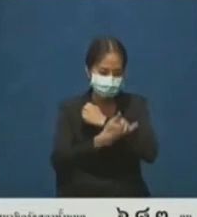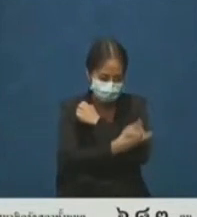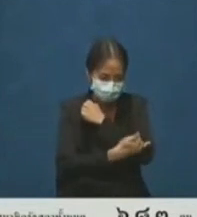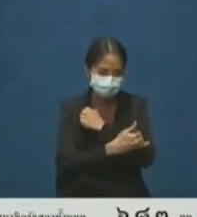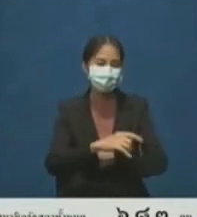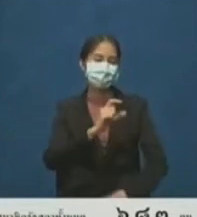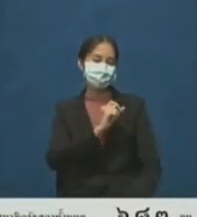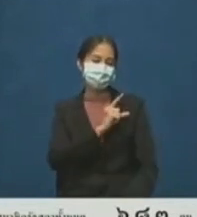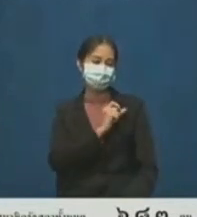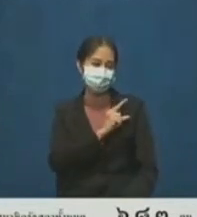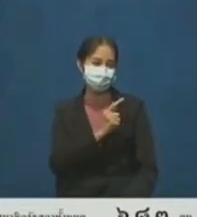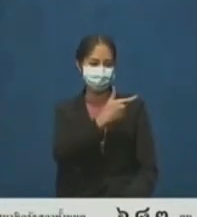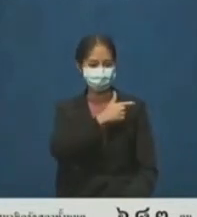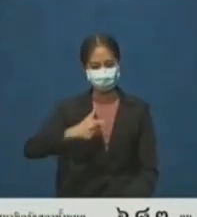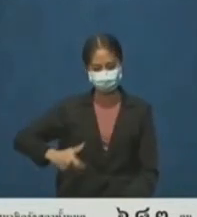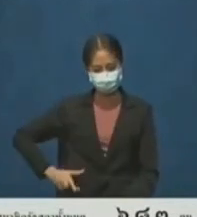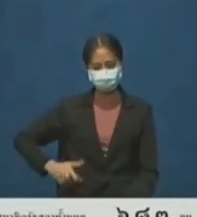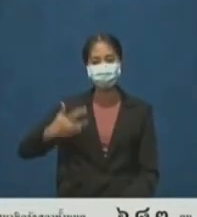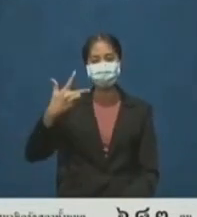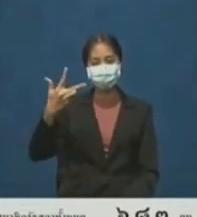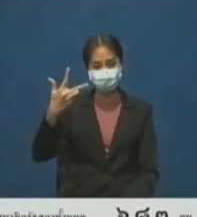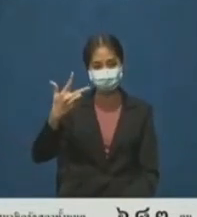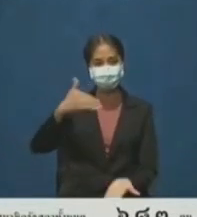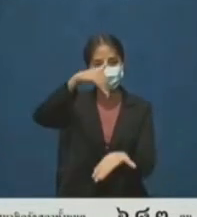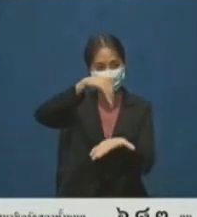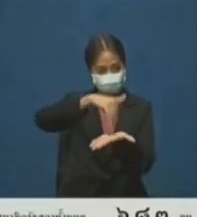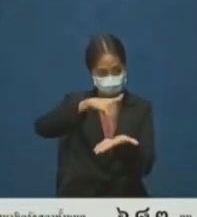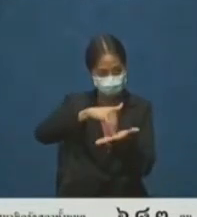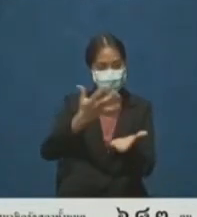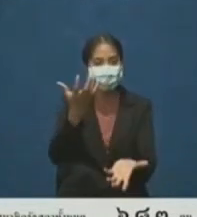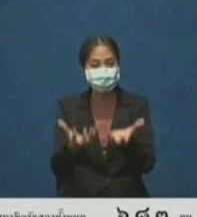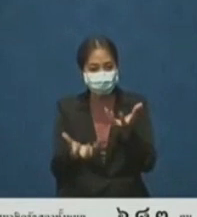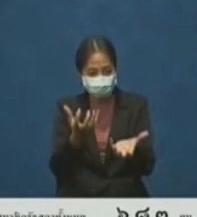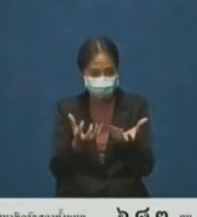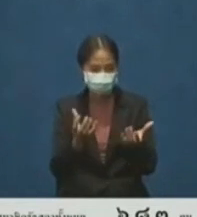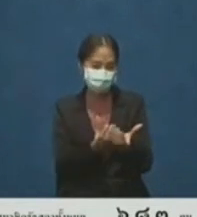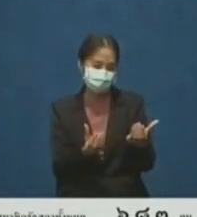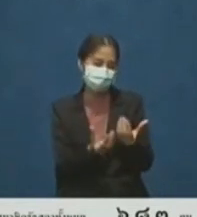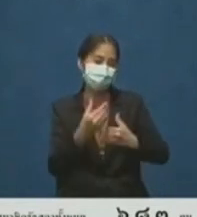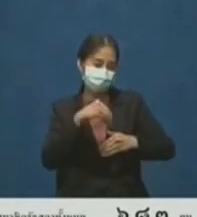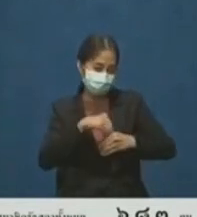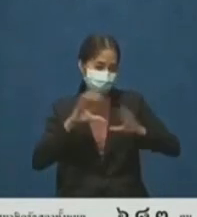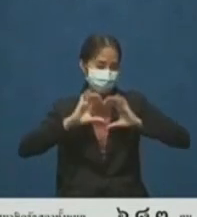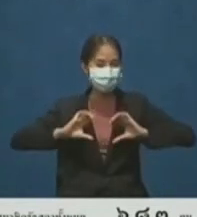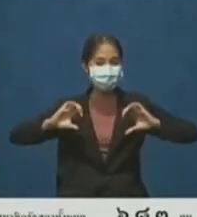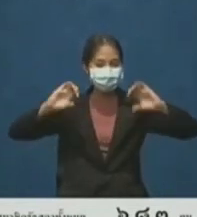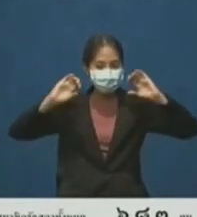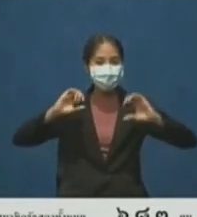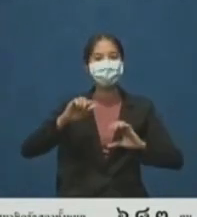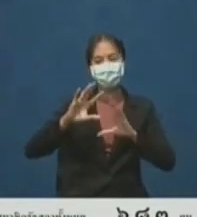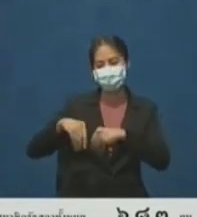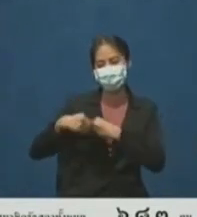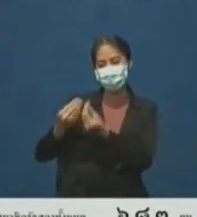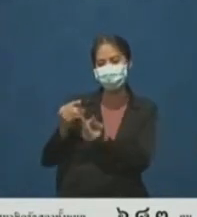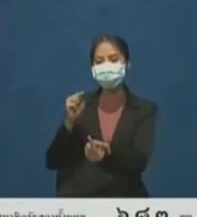ชาติศาสนาพระมหากษัตริย์ซึ่งเป็นหลักยุติธรรมหลักคุณธรรมและหลักราชการที่จะนำ